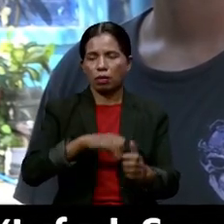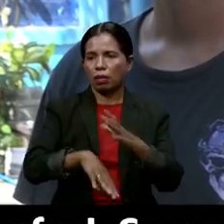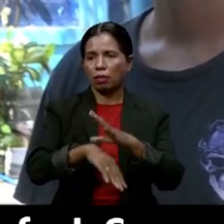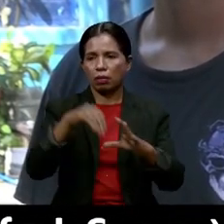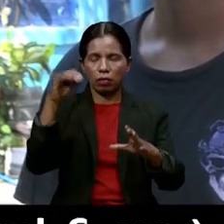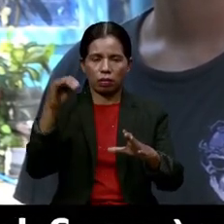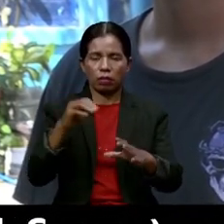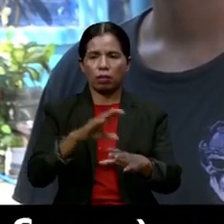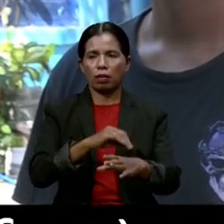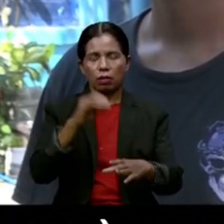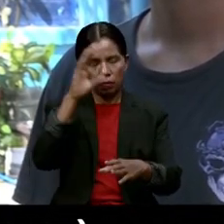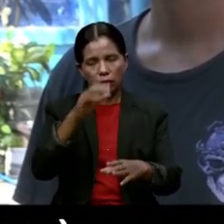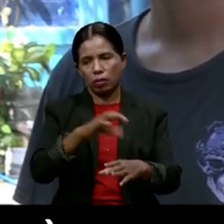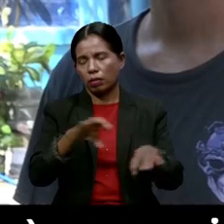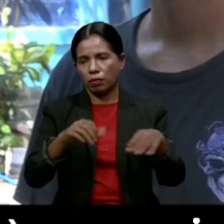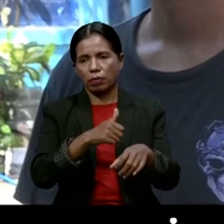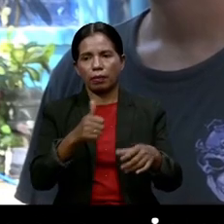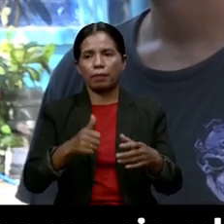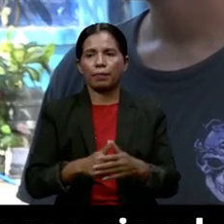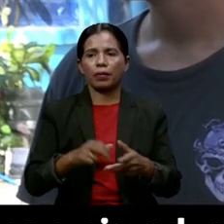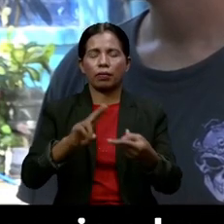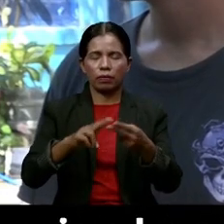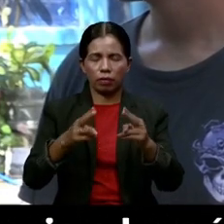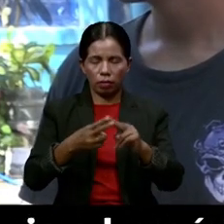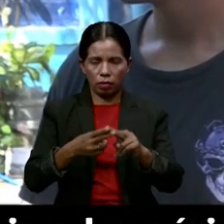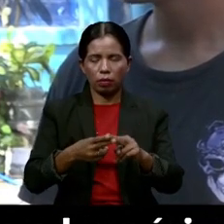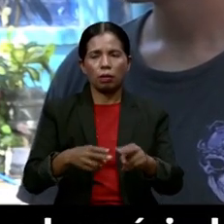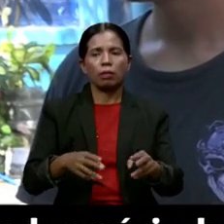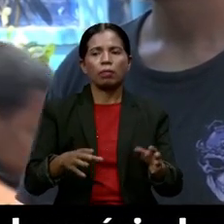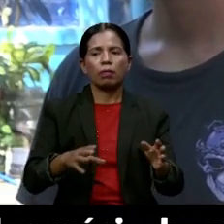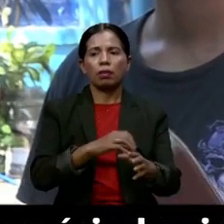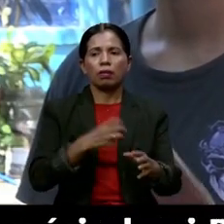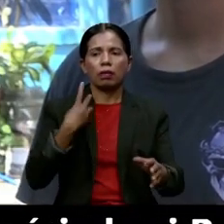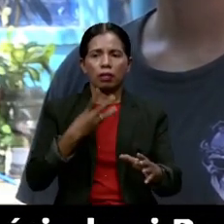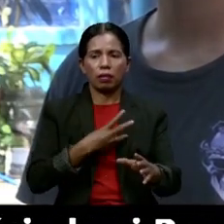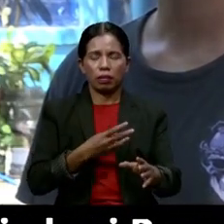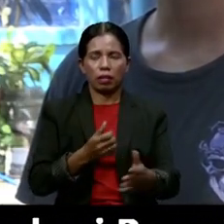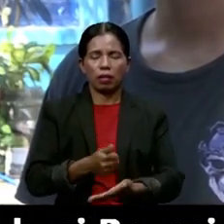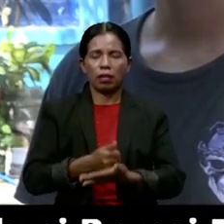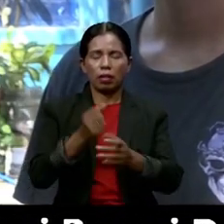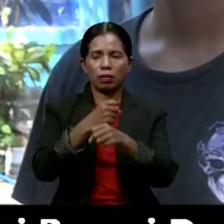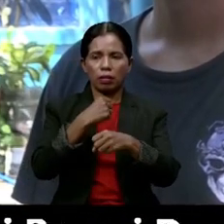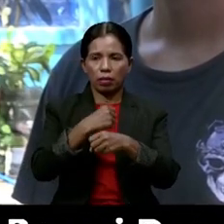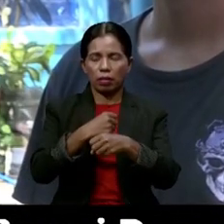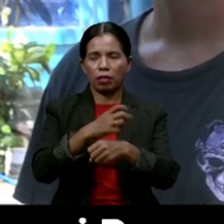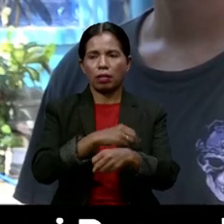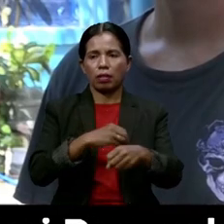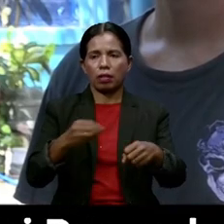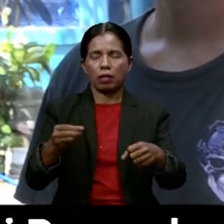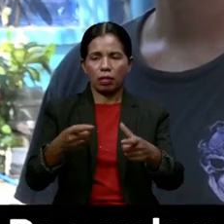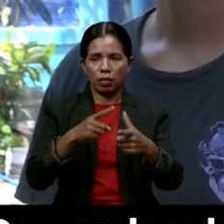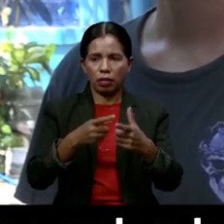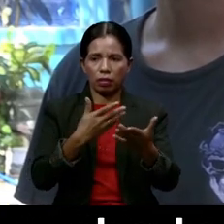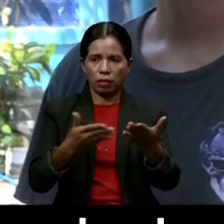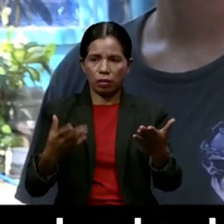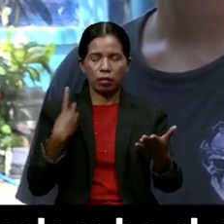hau tamu kasih. Nee me bisino pronto ihan ini atau halau bangunan rumah bisino hamri me me bisino sasan